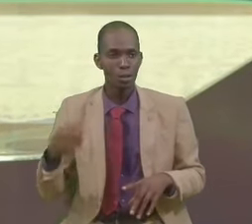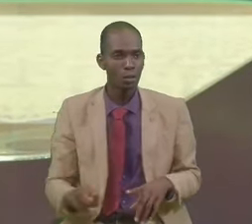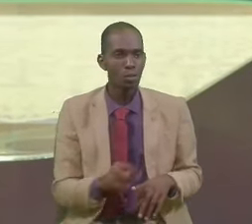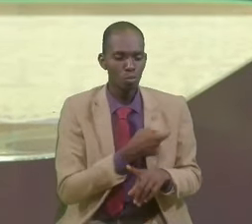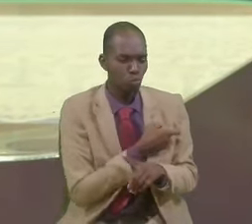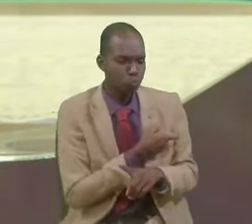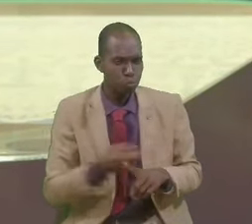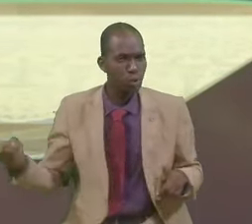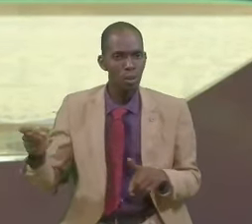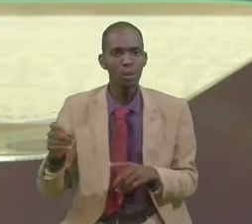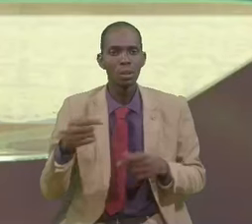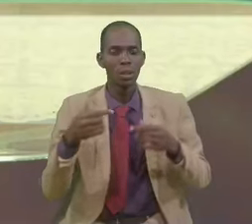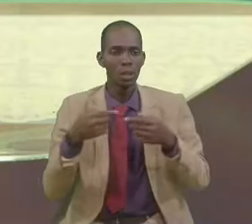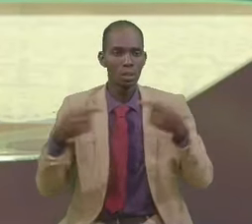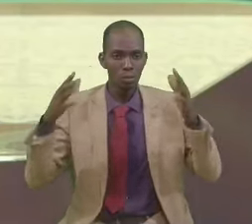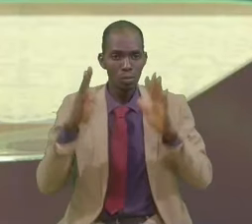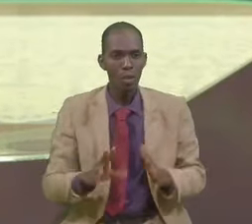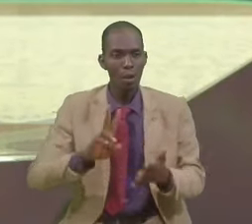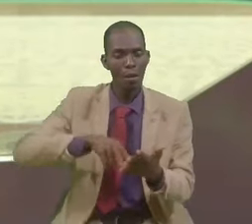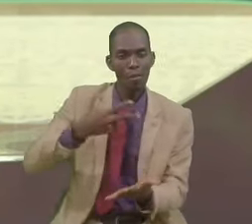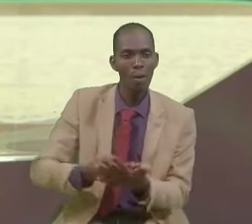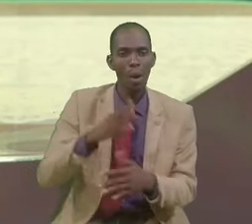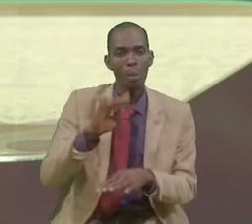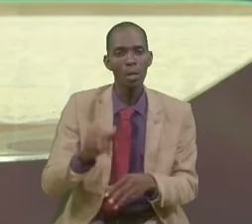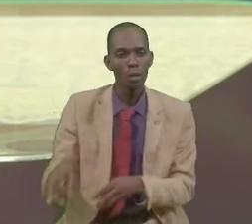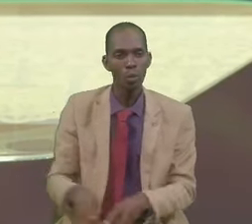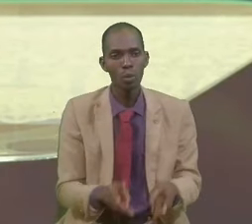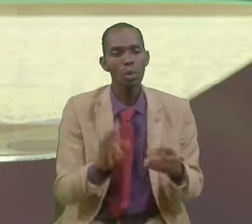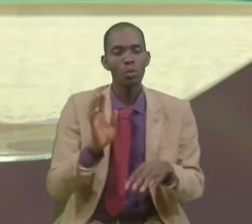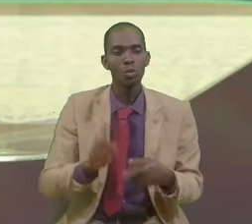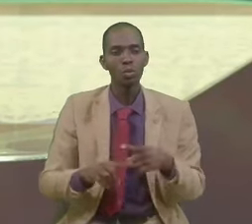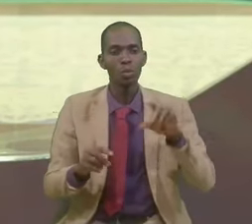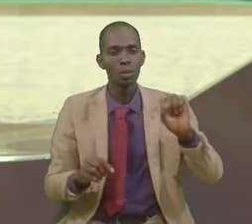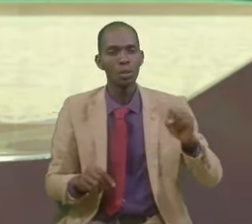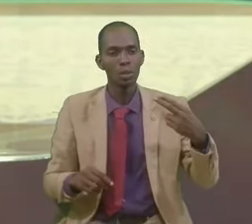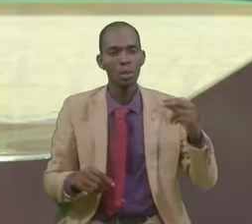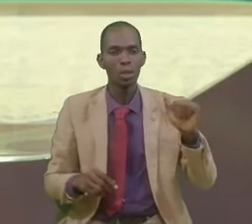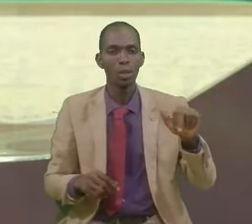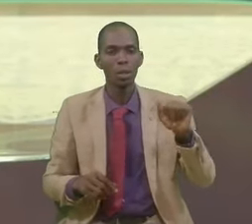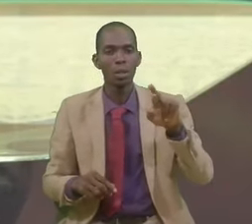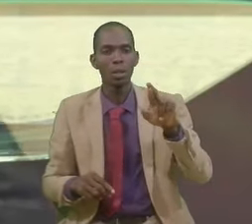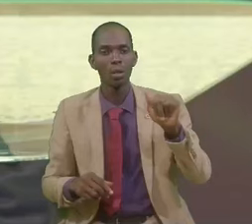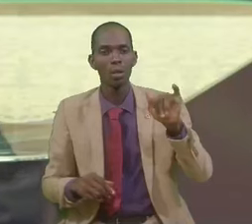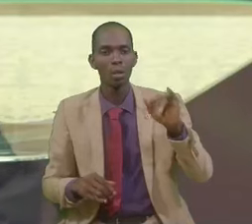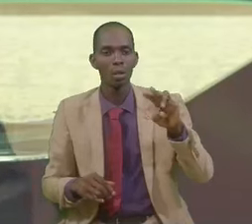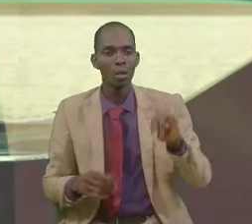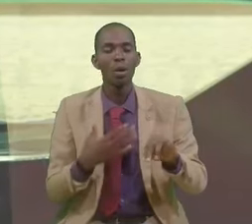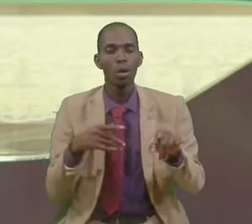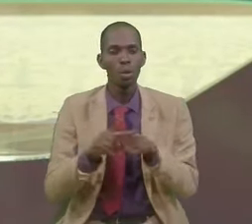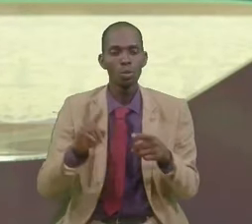mort tombèrent dans le chemin de Charaïm jusqu'à Gath et jusqu'à